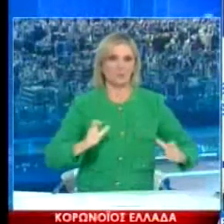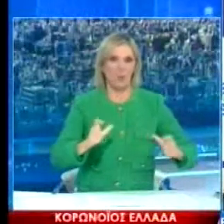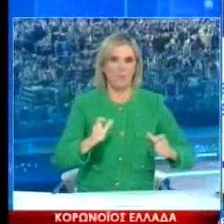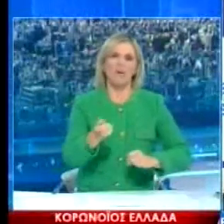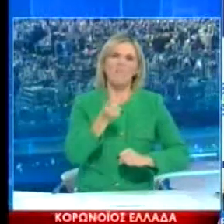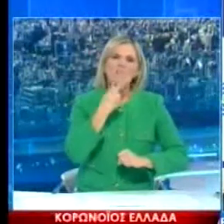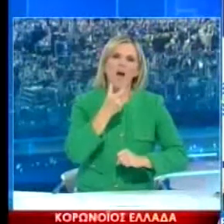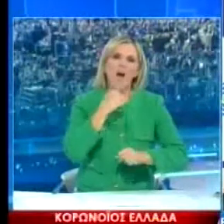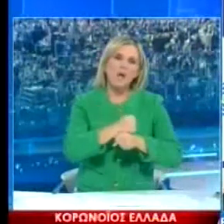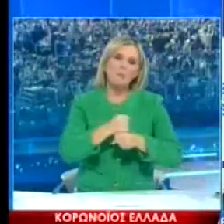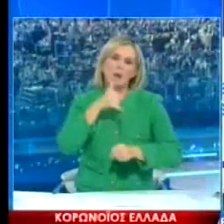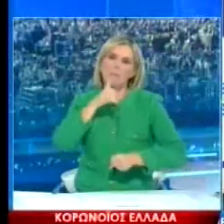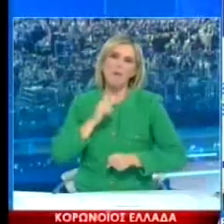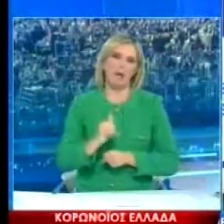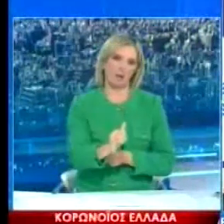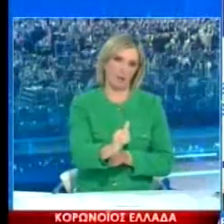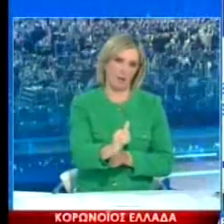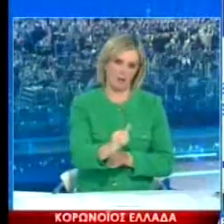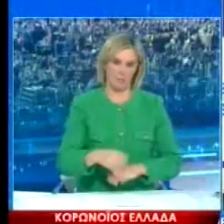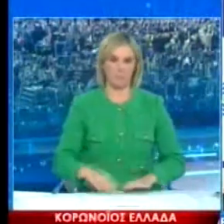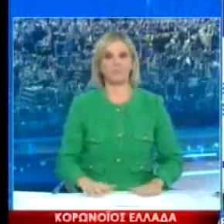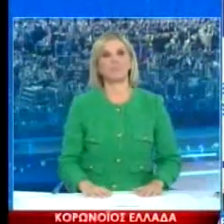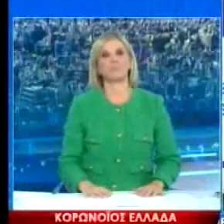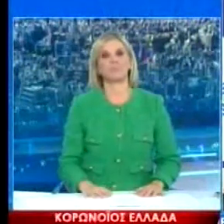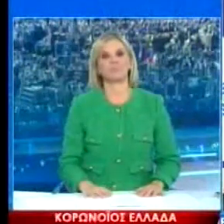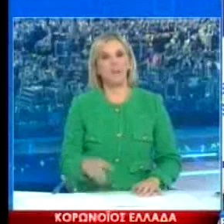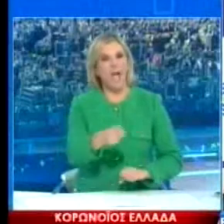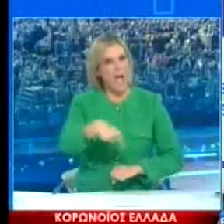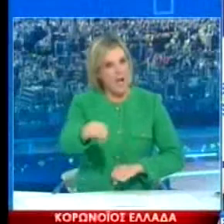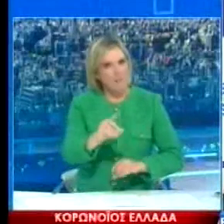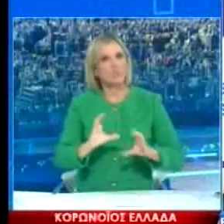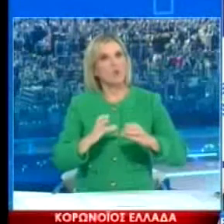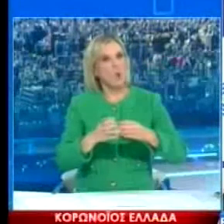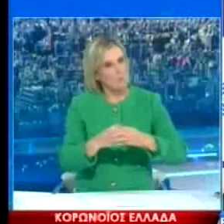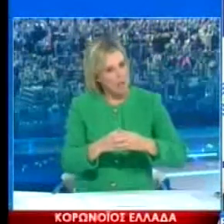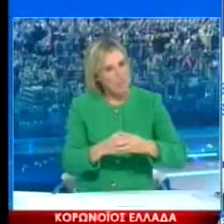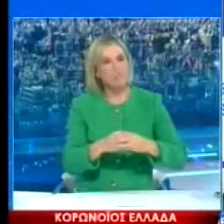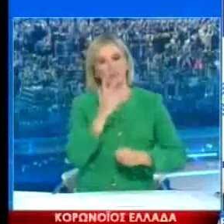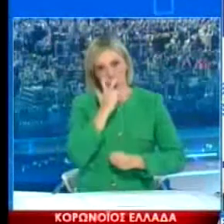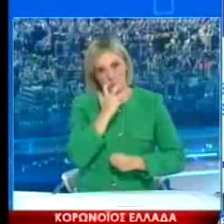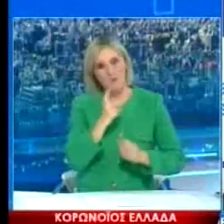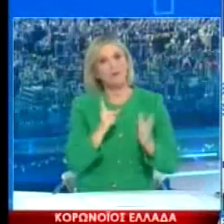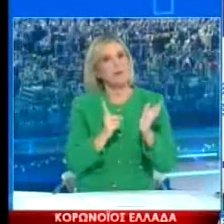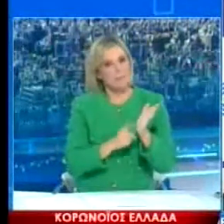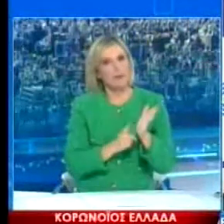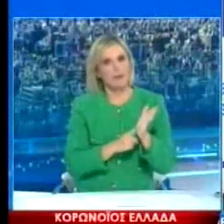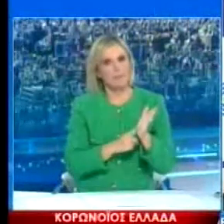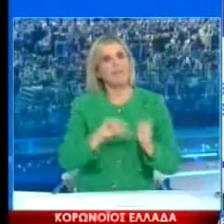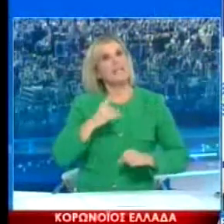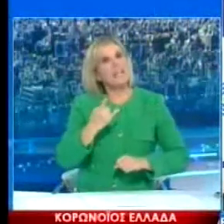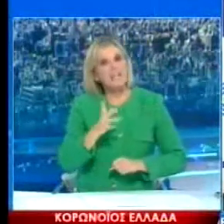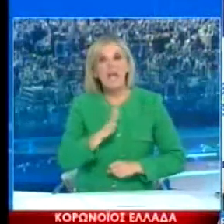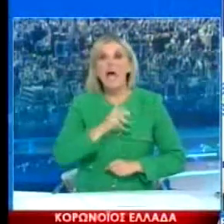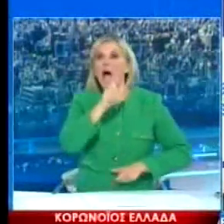θεραπείες, όπως και άτομα με πρωτοπαθείς ανοσοανεπάρκειες ή άτομα με HIV